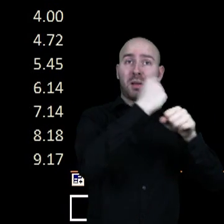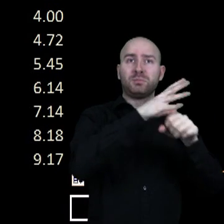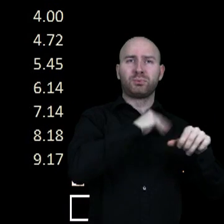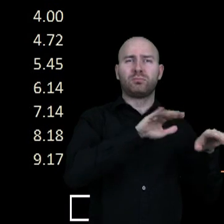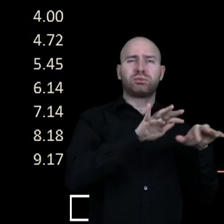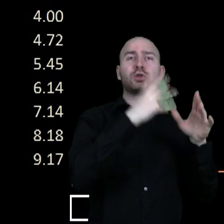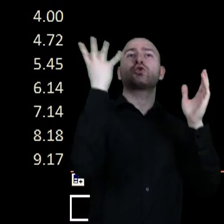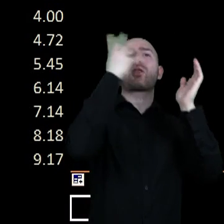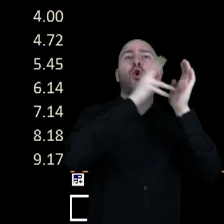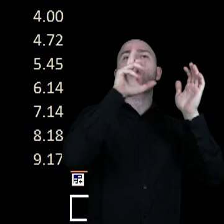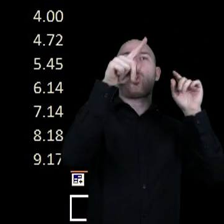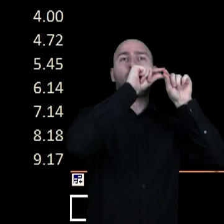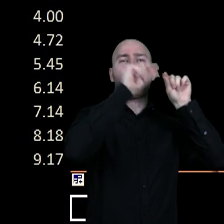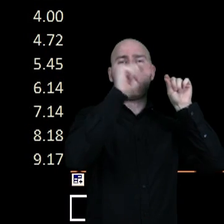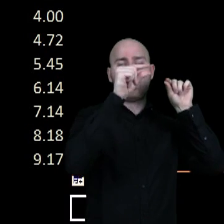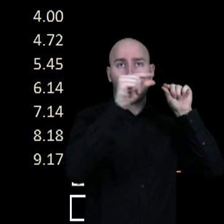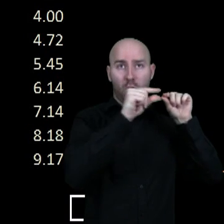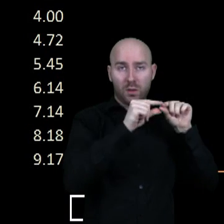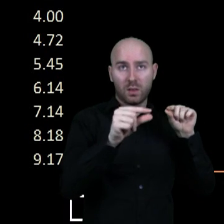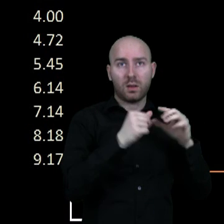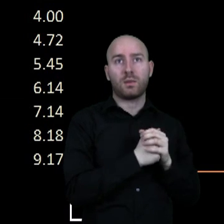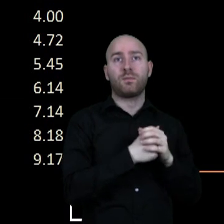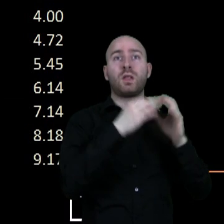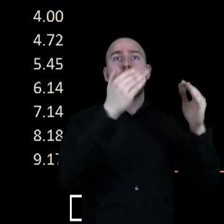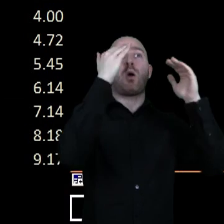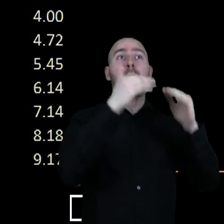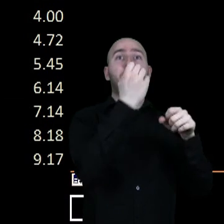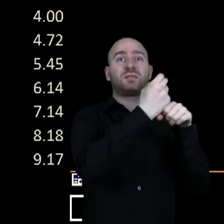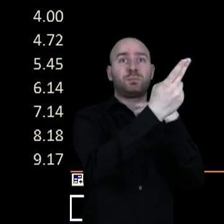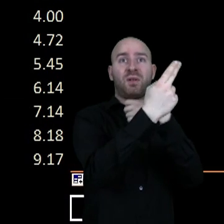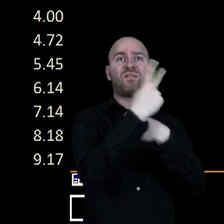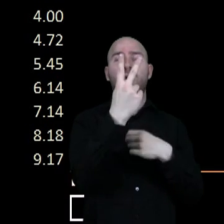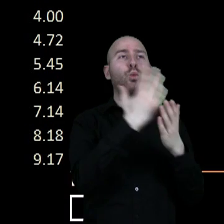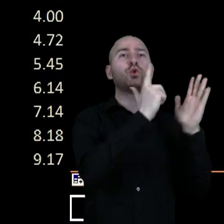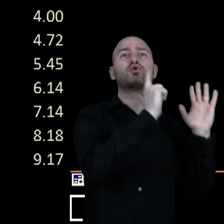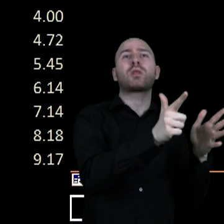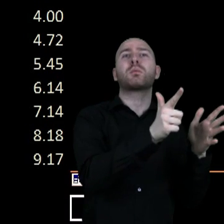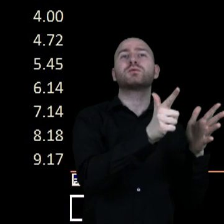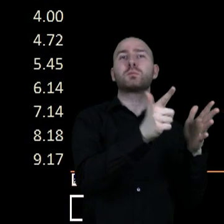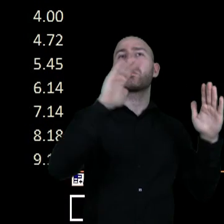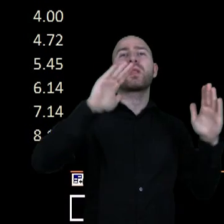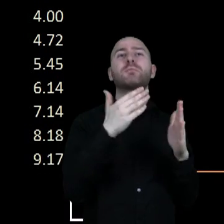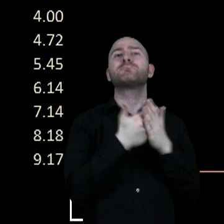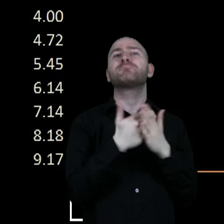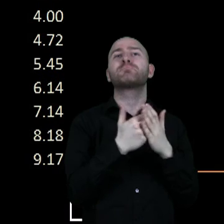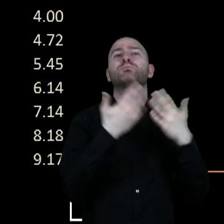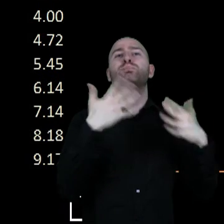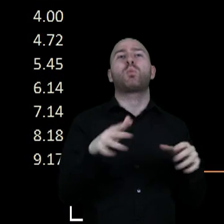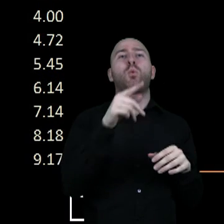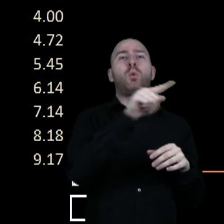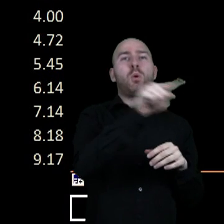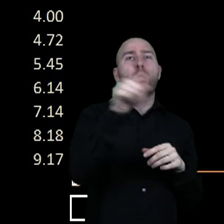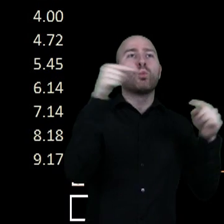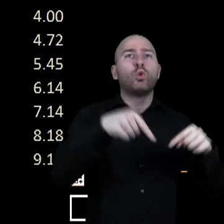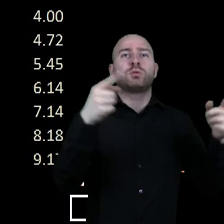sam napisze 4 tysiące linijek. Ale mając dwóch programistów, nie uzyskam kolejnych 4 tysięcy linijek, a tylko 3